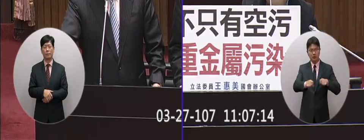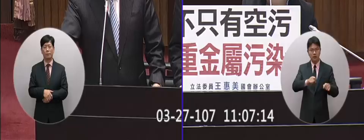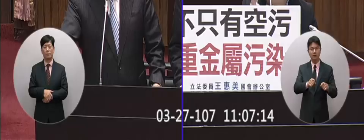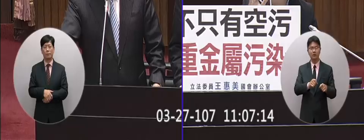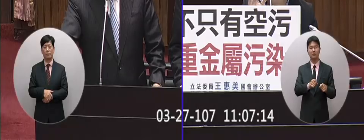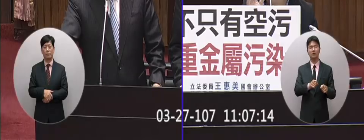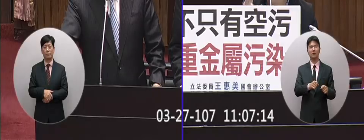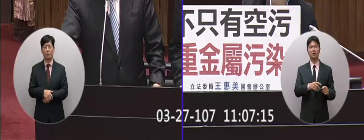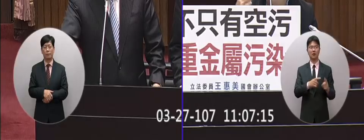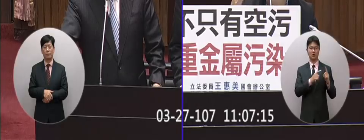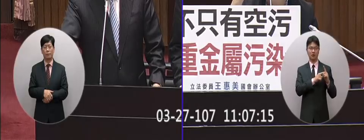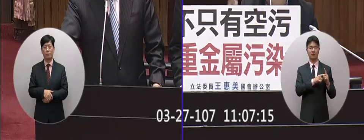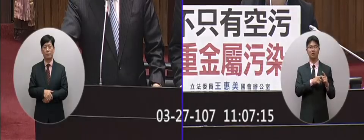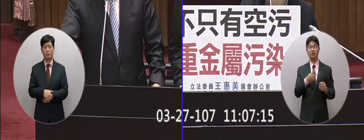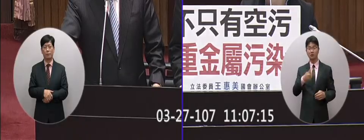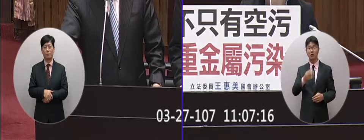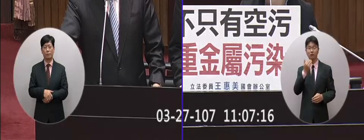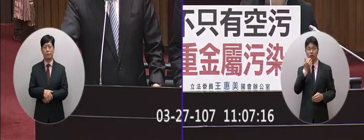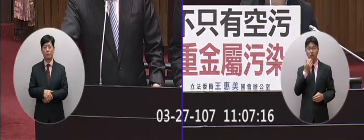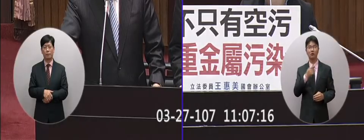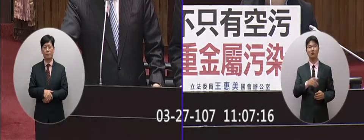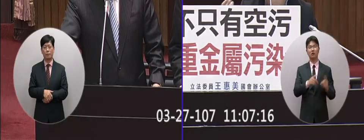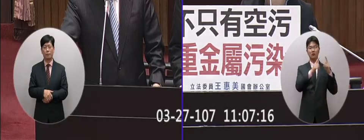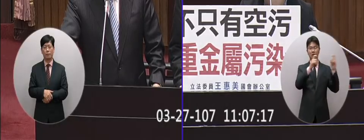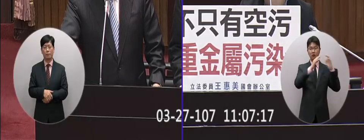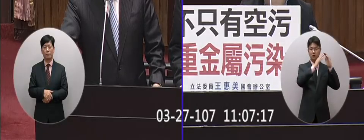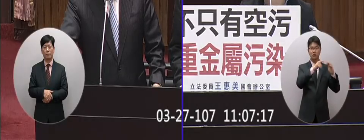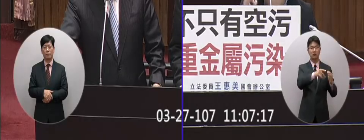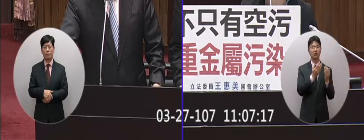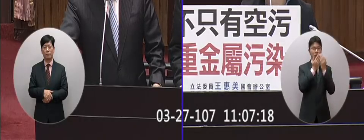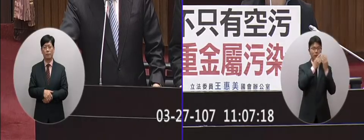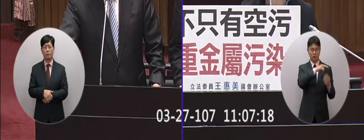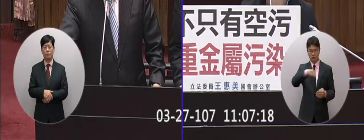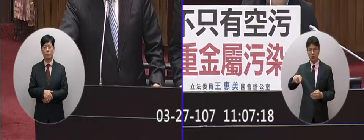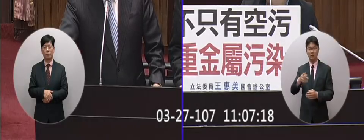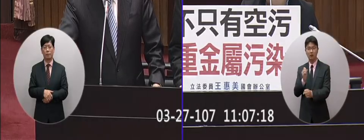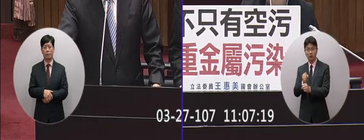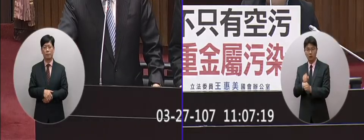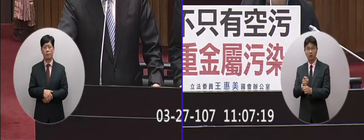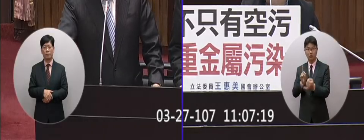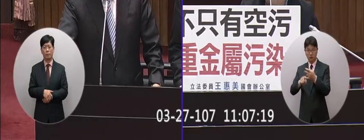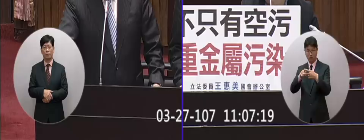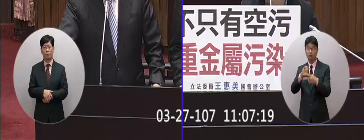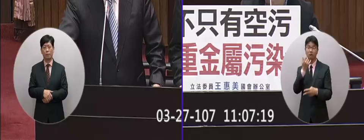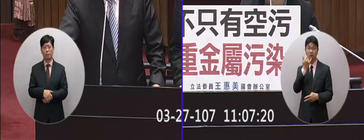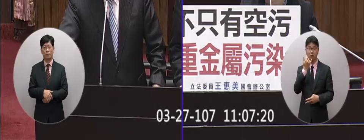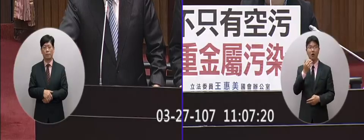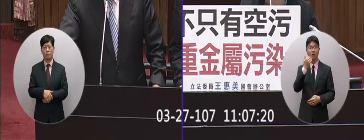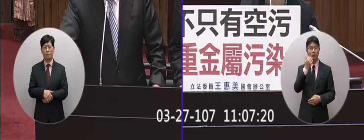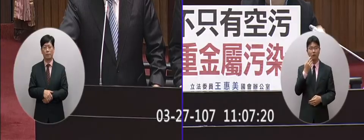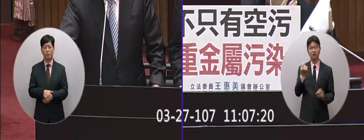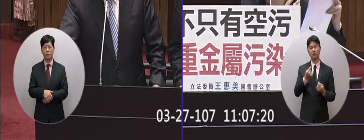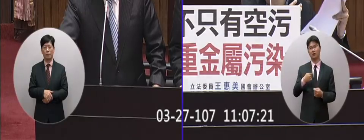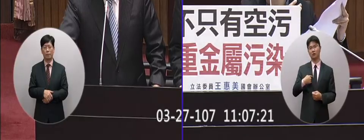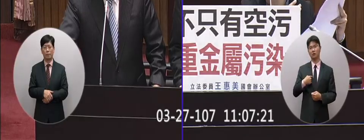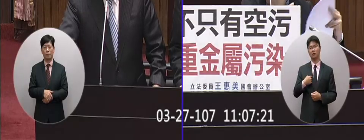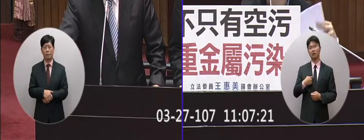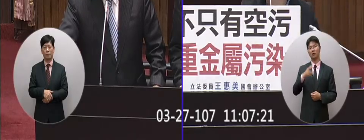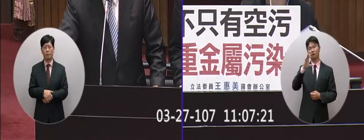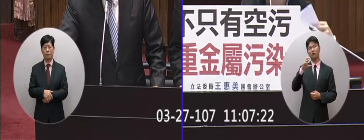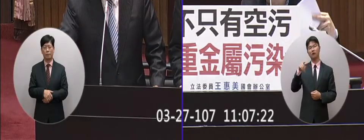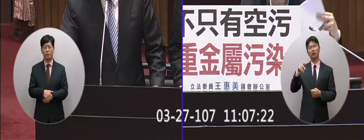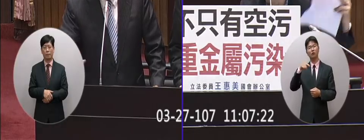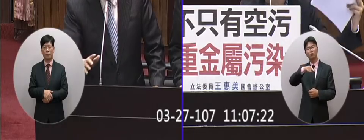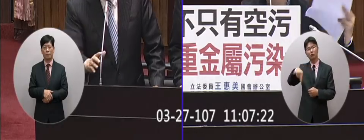范？那你当然在都会化的地区，他们读书来打工还 OK， 但是像我们这个方院偏远地区或者山